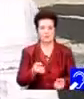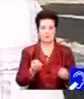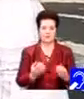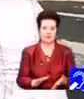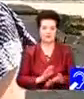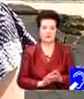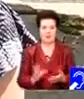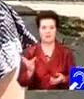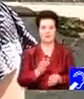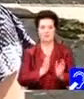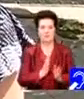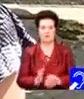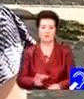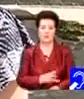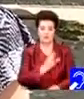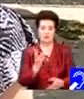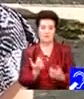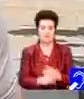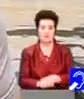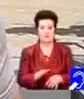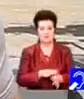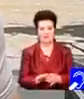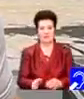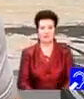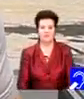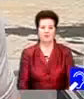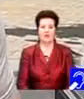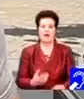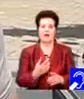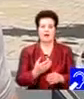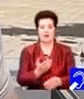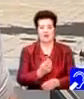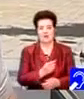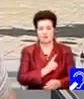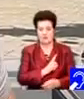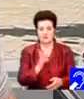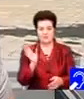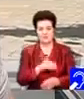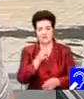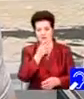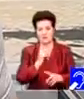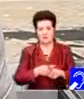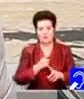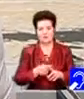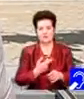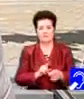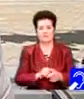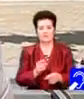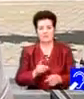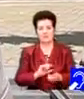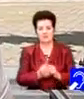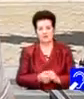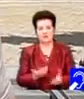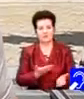Trebuie făcut ordine. Să dorim schimbări și să realizăm. Așteptări pozitive. Noi tot timpul ne gândim că ar fi ceva pozitiv, poate ar fi ceva